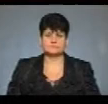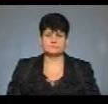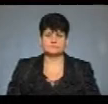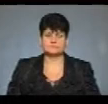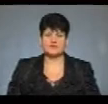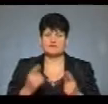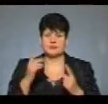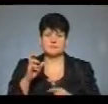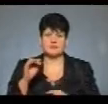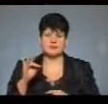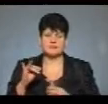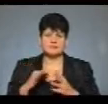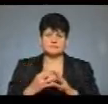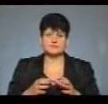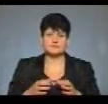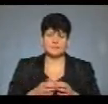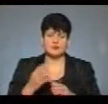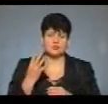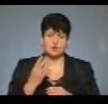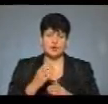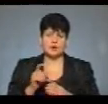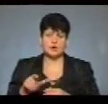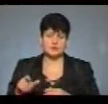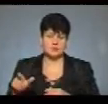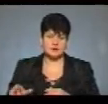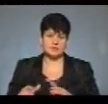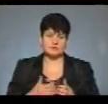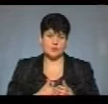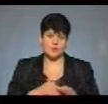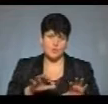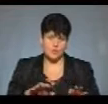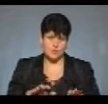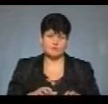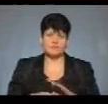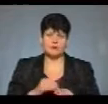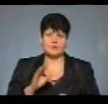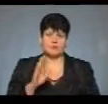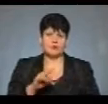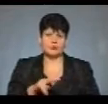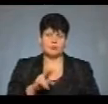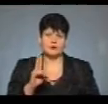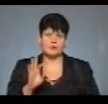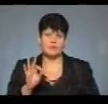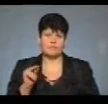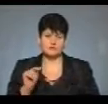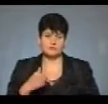У Великобірківській селищній громаді з 4 кандидатів на голову громади обрали Любомира Ковча. За нього